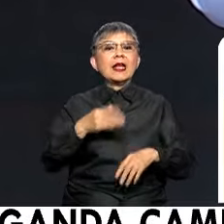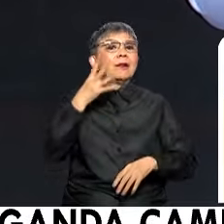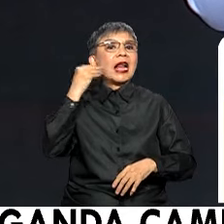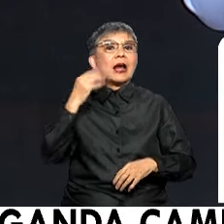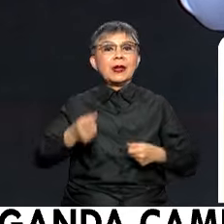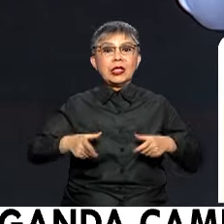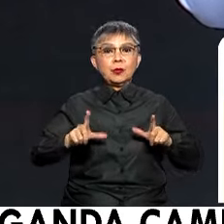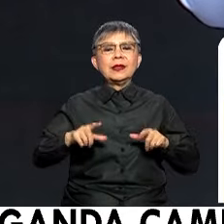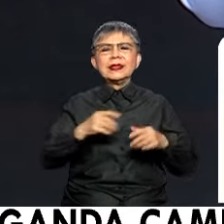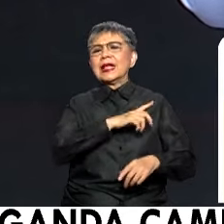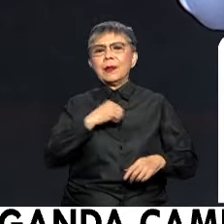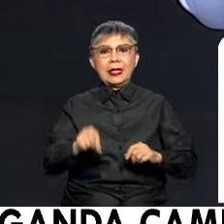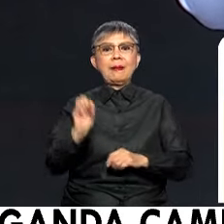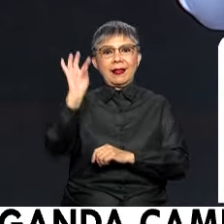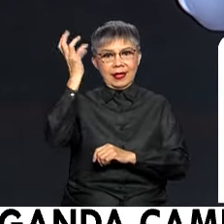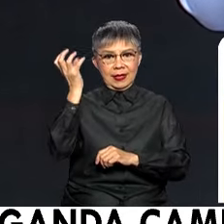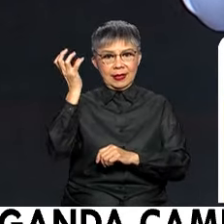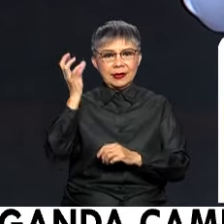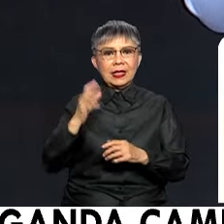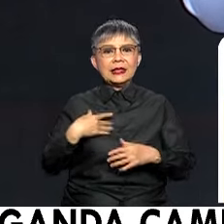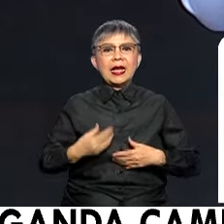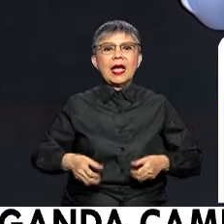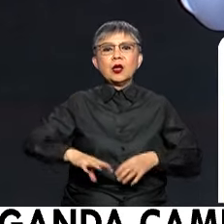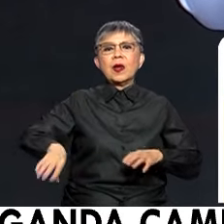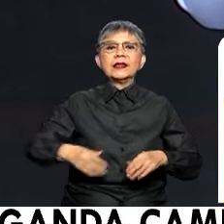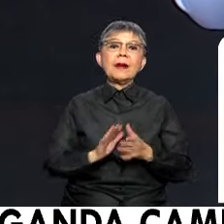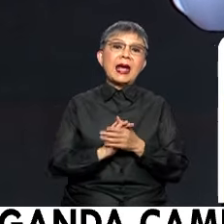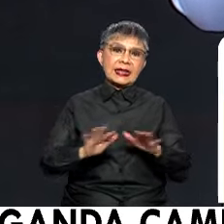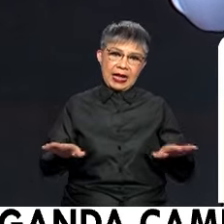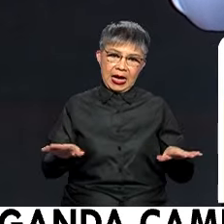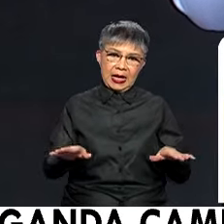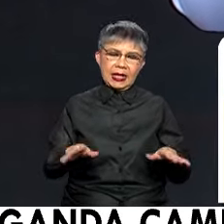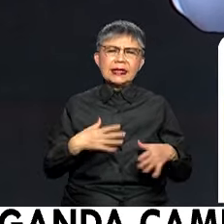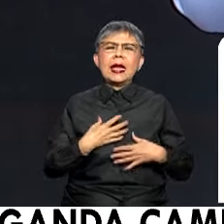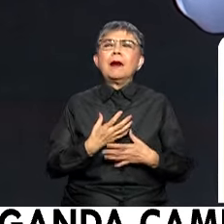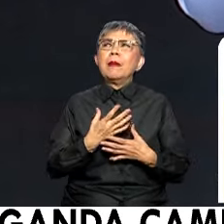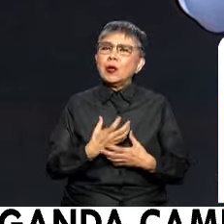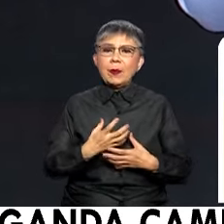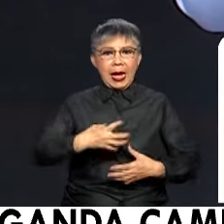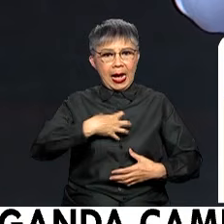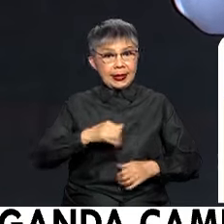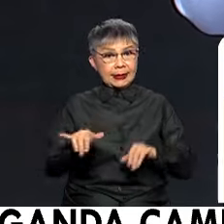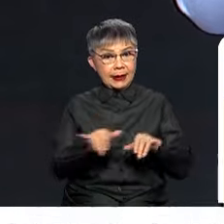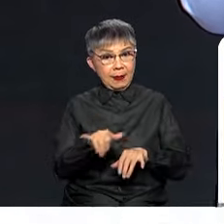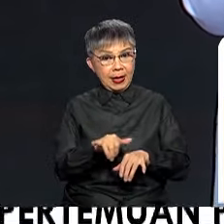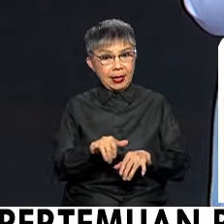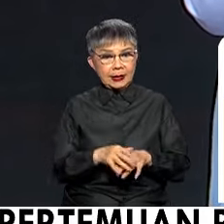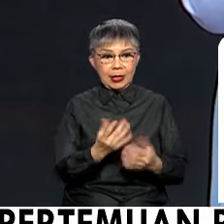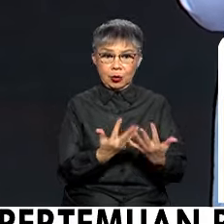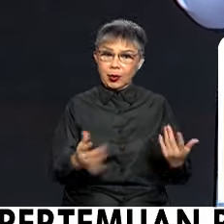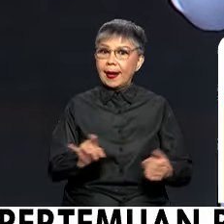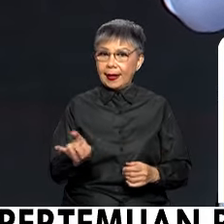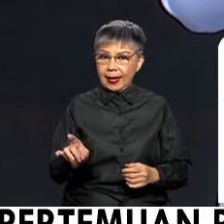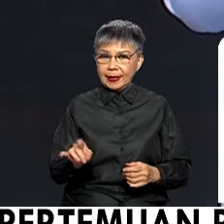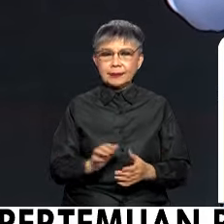kami alami di Banten saya yang berangkat dari keluarga biasa tentu ingin mendapatkan hak yang sama dengan masyarakat-masyarakat yang